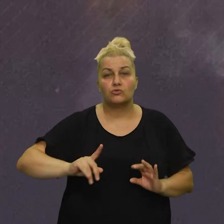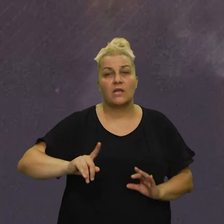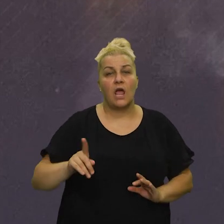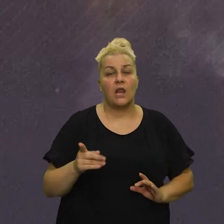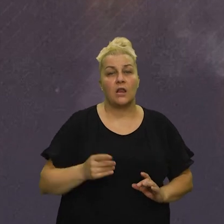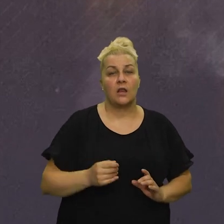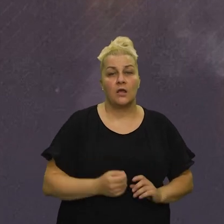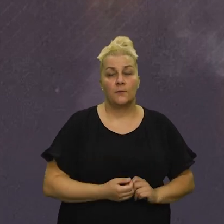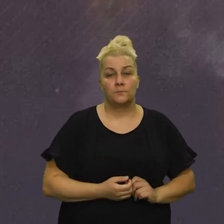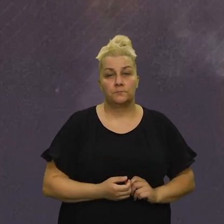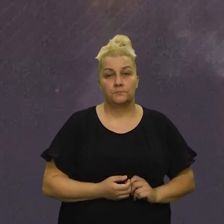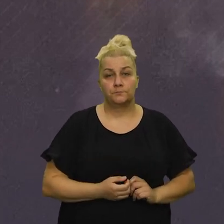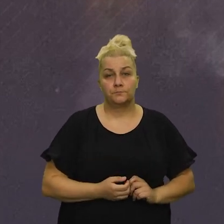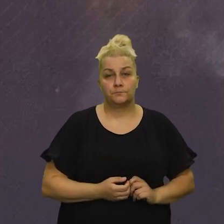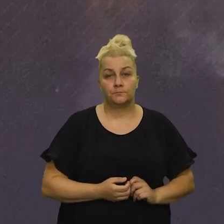izuzetan ovaj